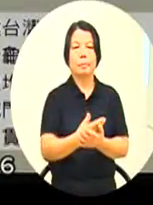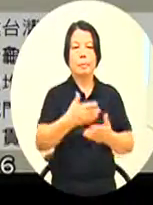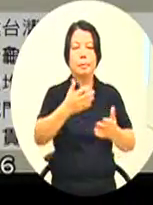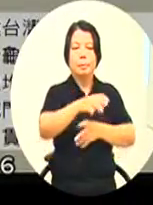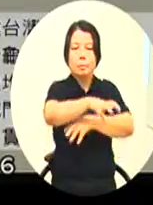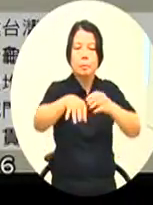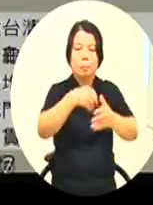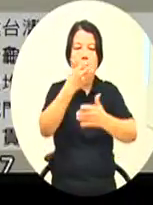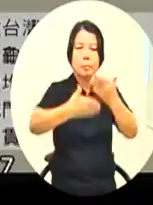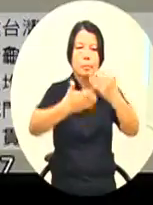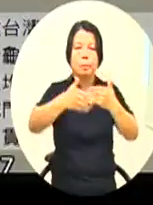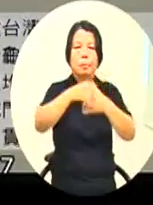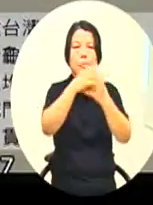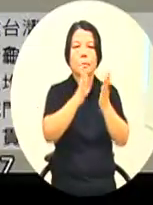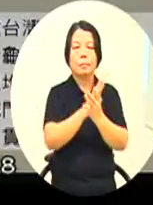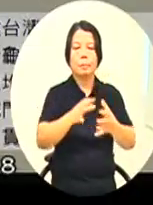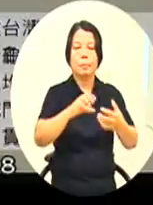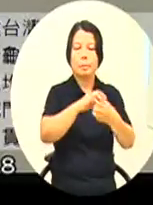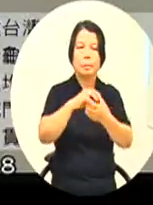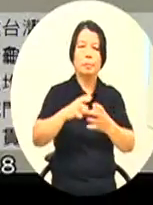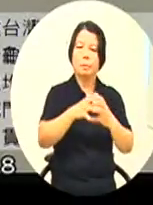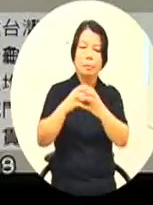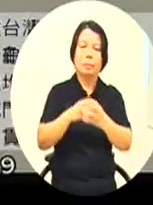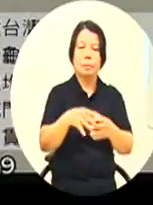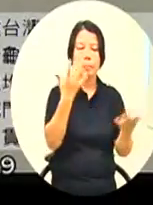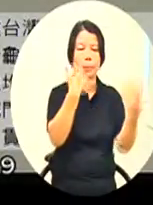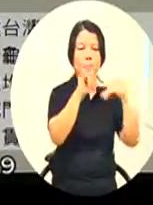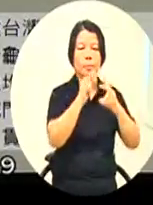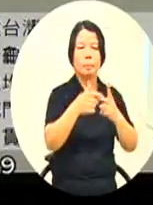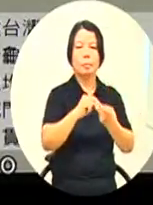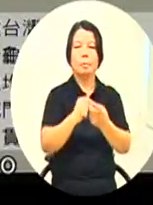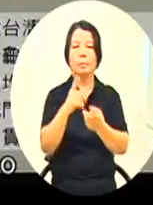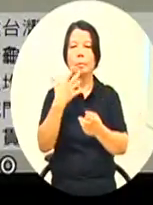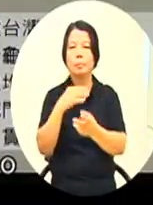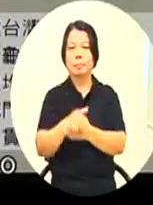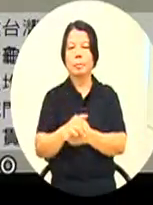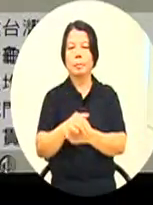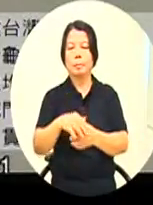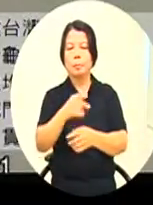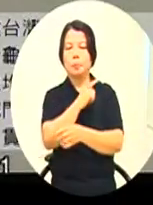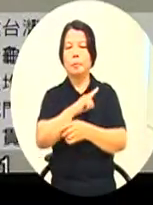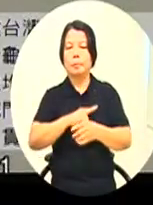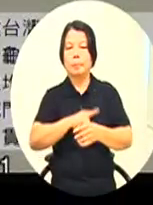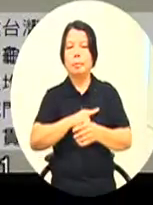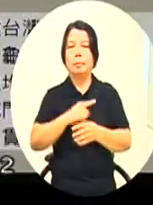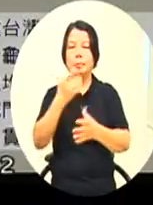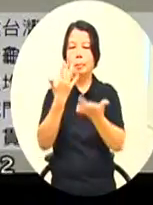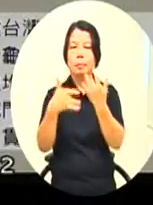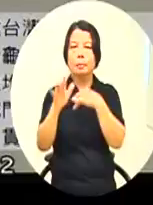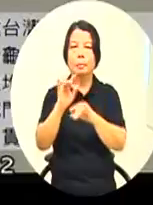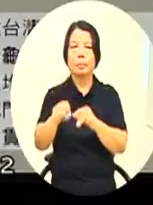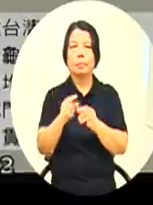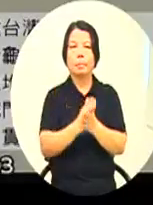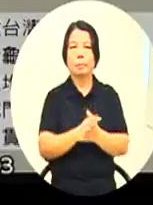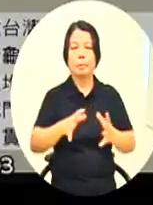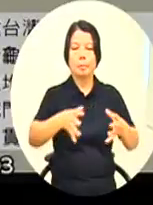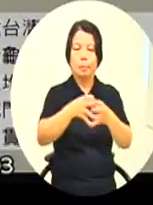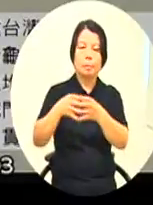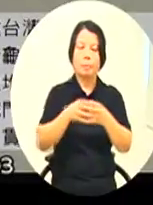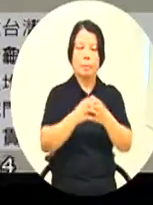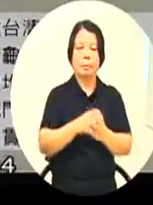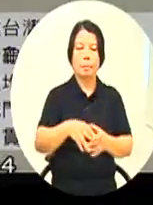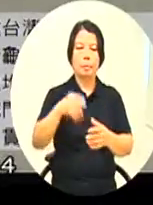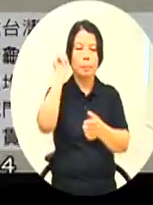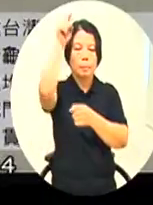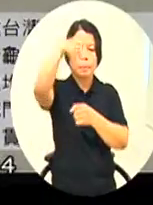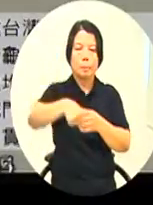建成呢，它其实它是结合了歌仔戏跟豫剧哦，那非常难得的，它也集结了国内传统戏曲